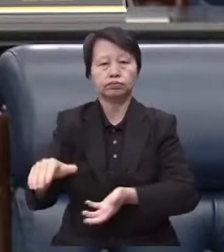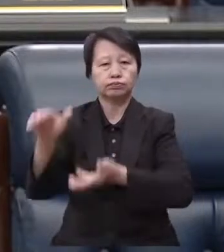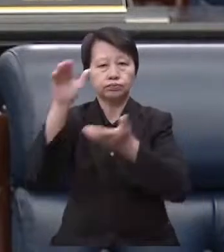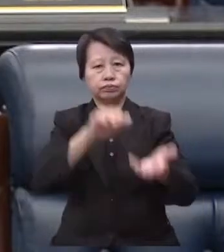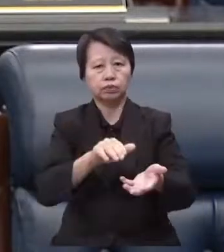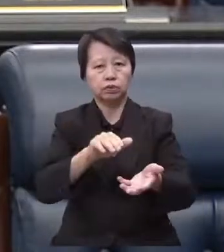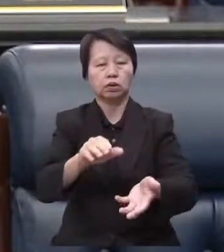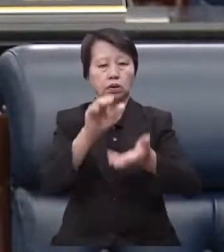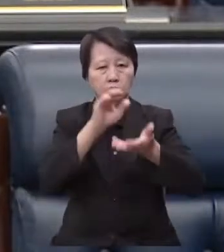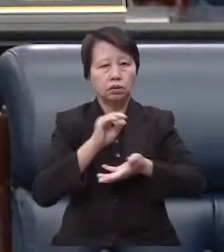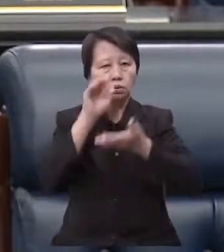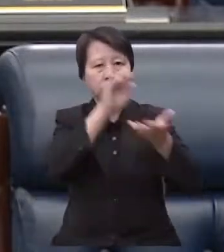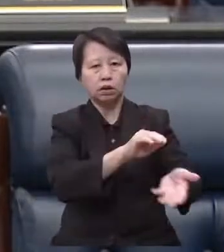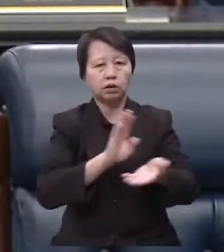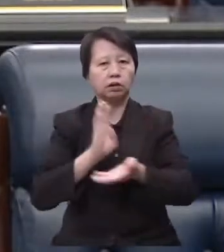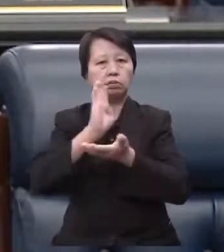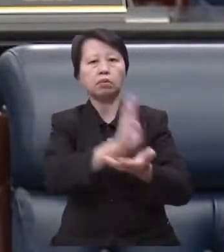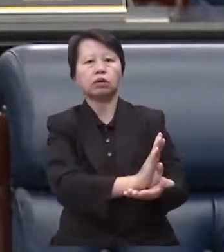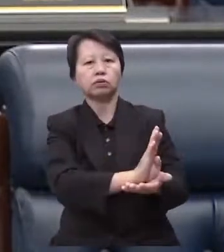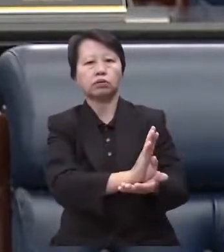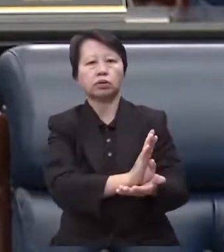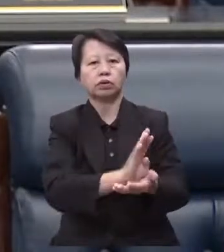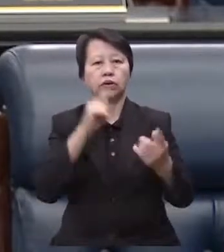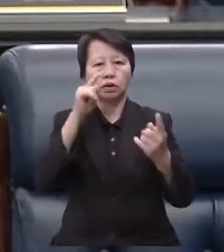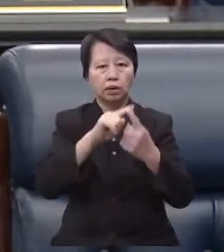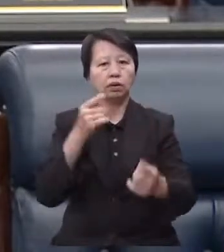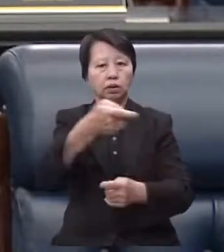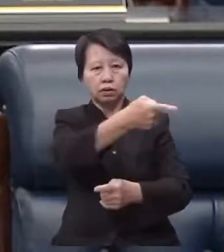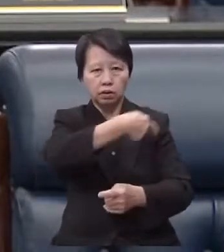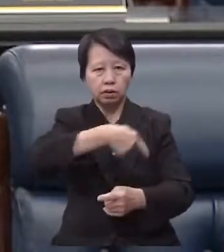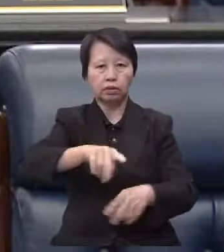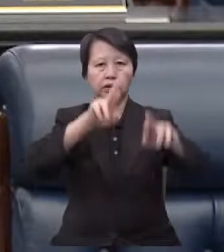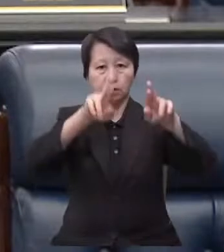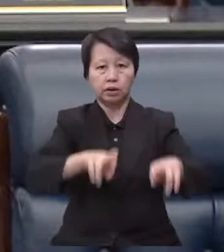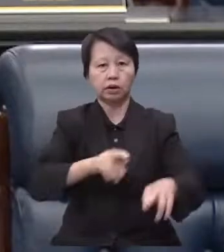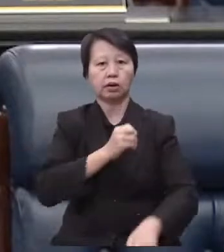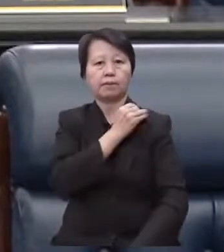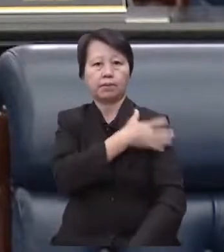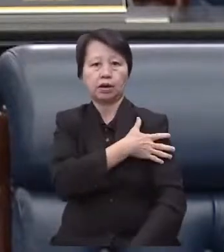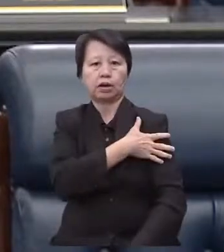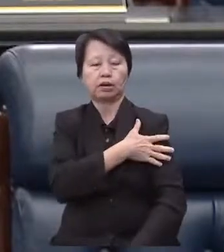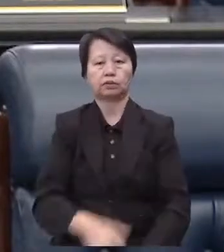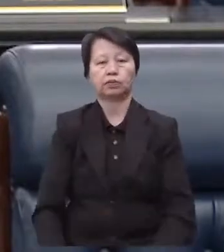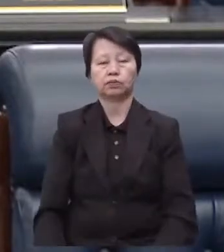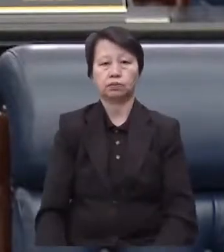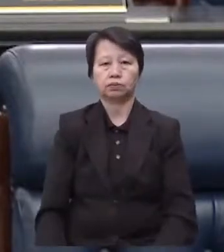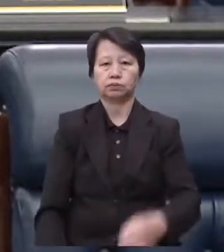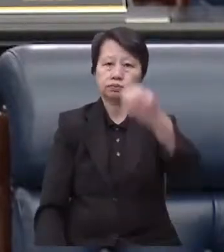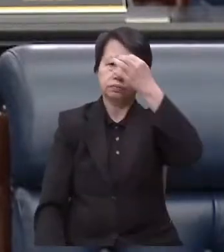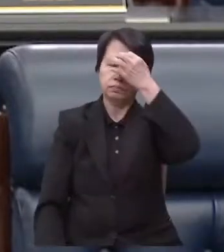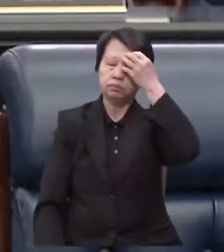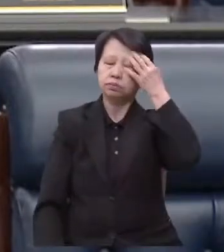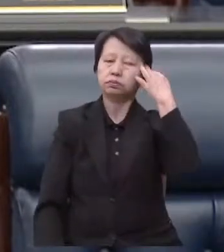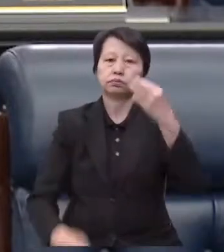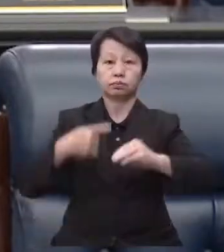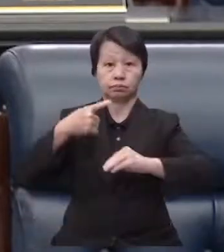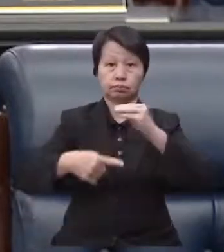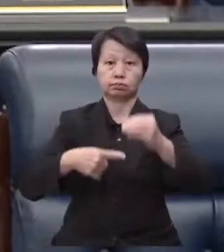menyampaikan bantuan-bantuan ini kepada rakyat Palestin. Dalam hubungan